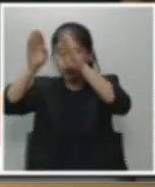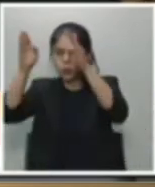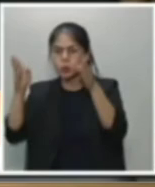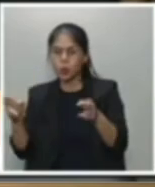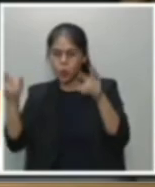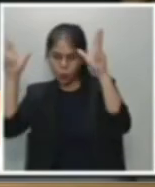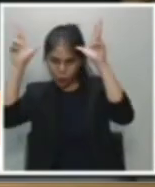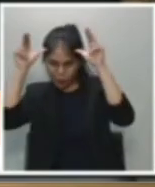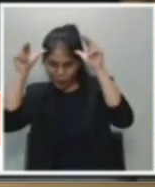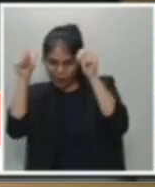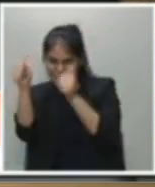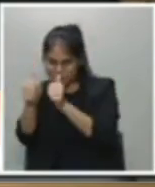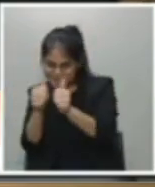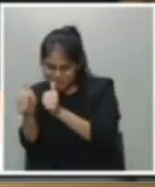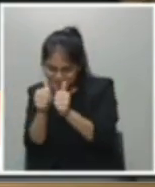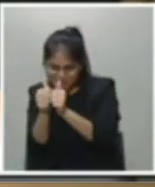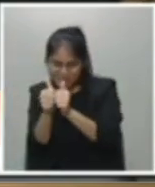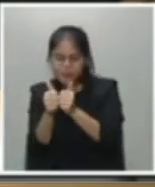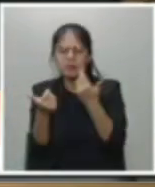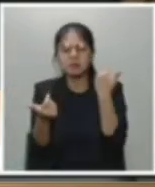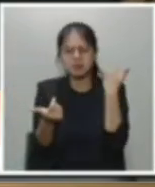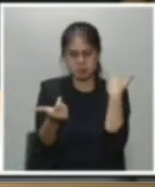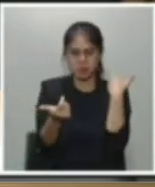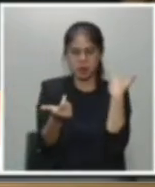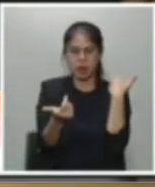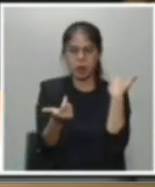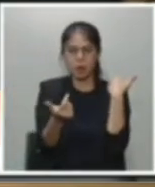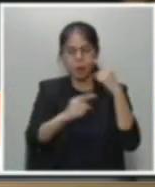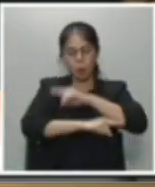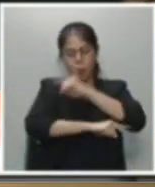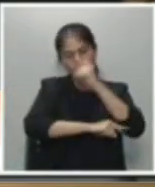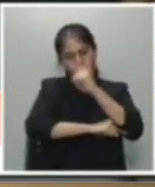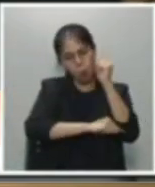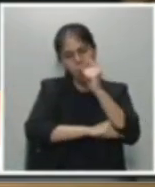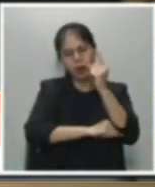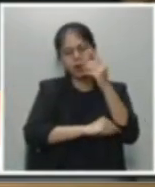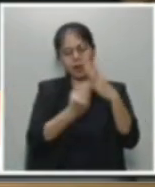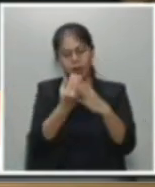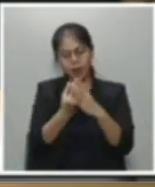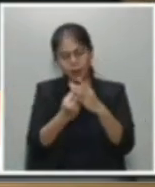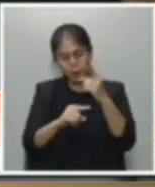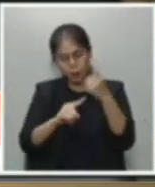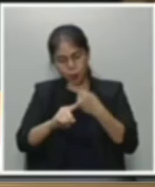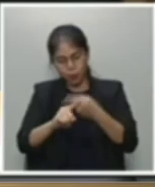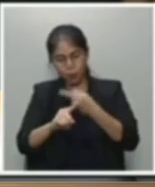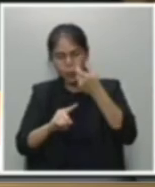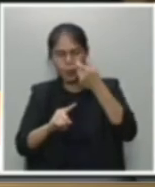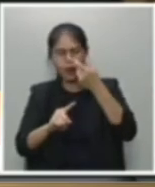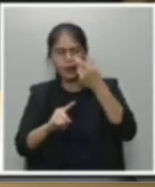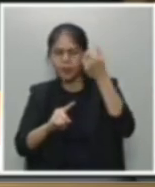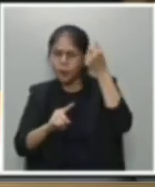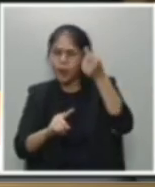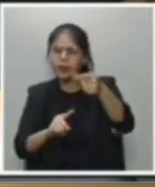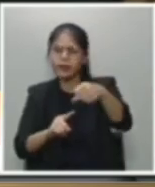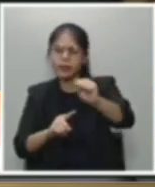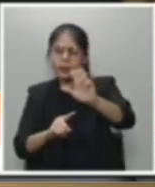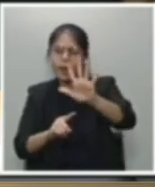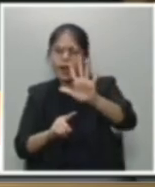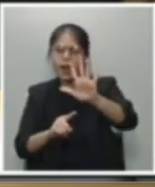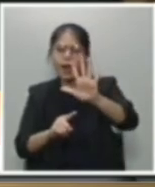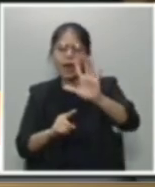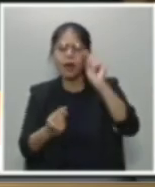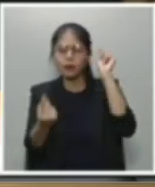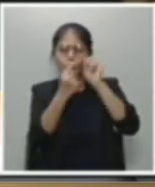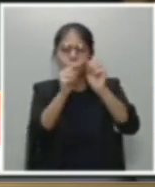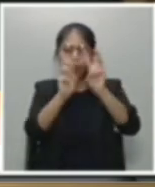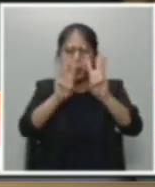และการพนันออนไลน์รายวันและราย15วันอยู่ในเว็บไซต์ต่างๆจึงอยากฝากให้หน่